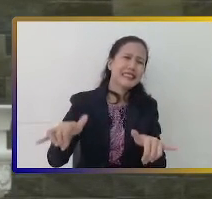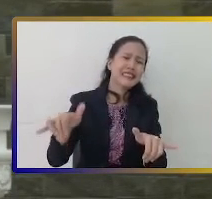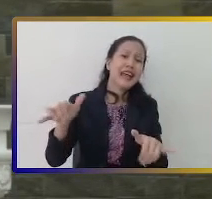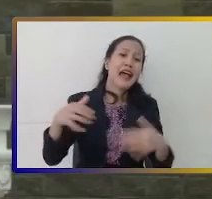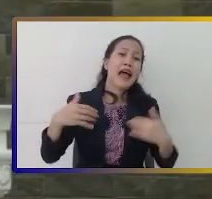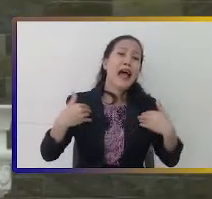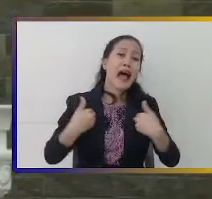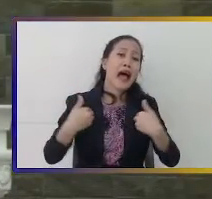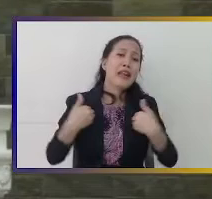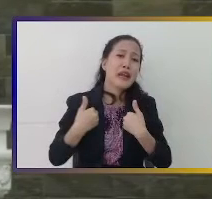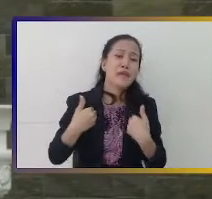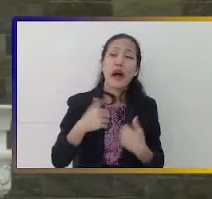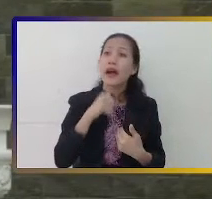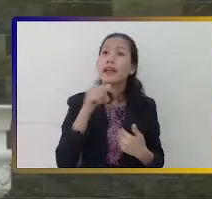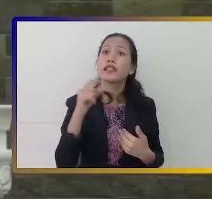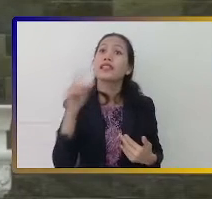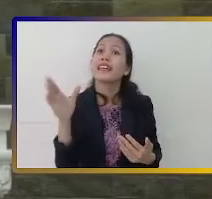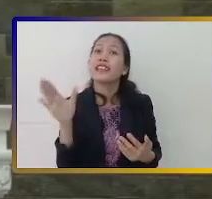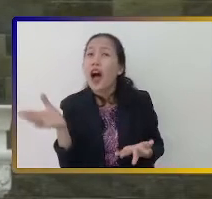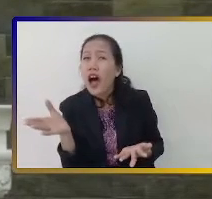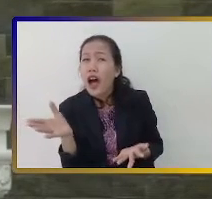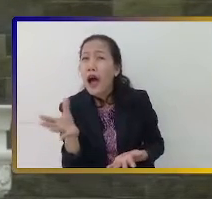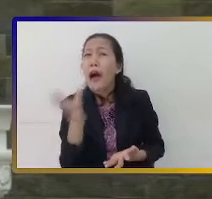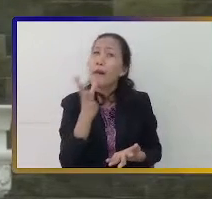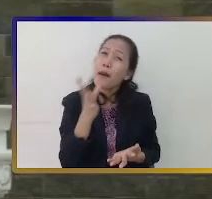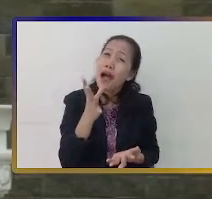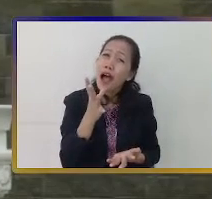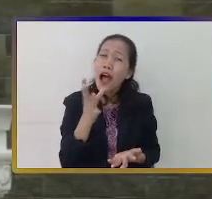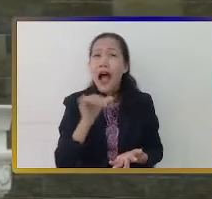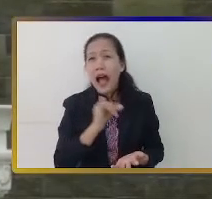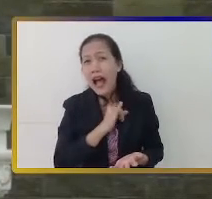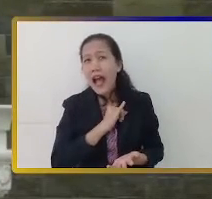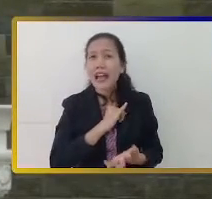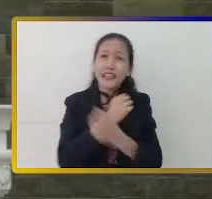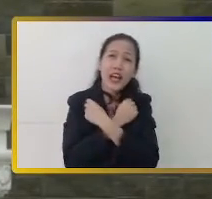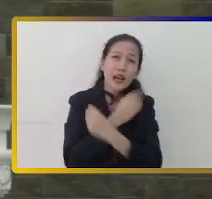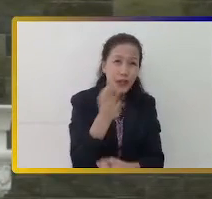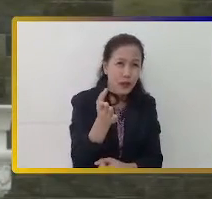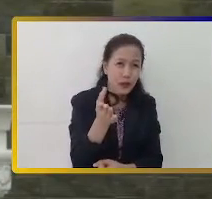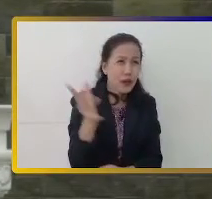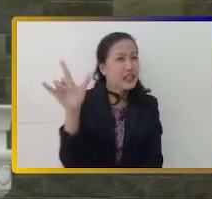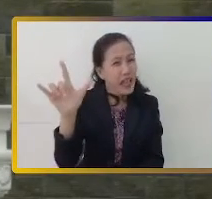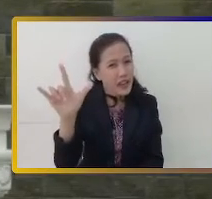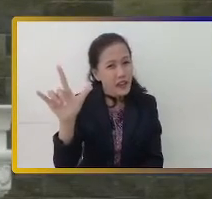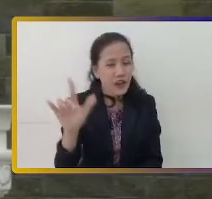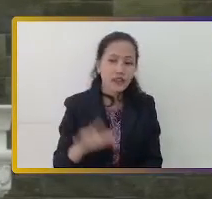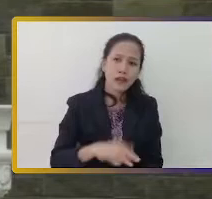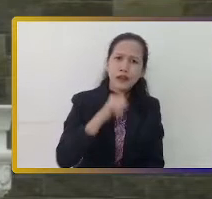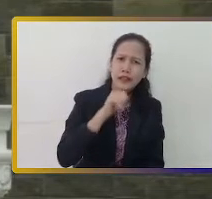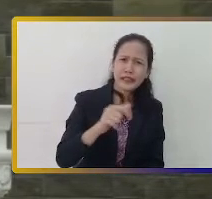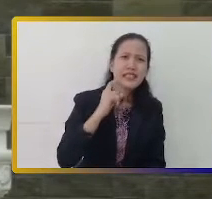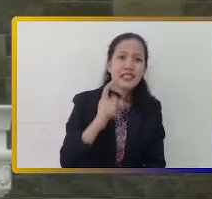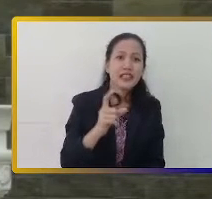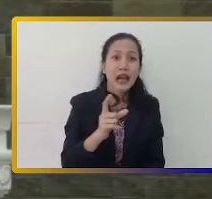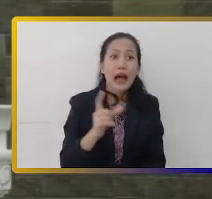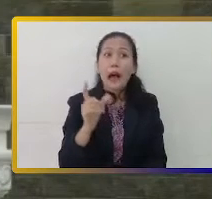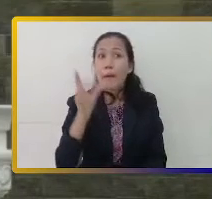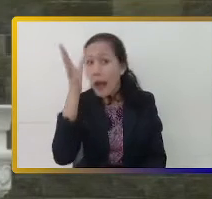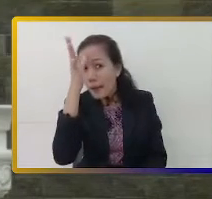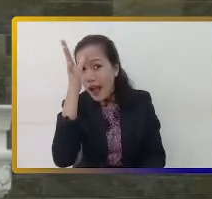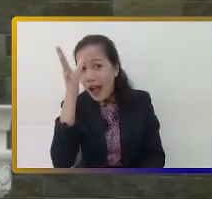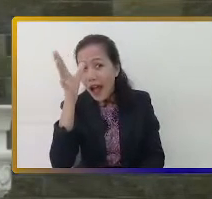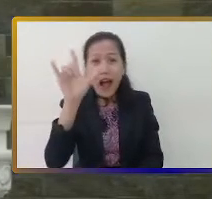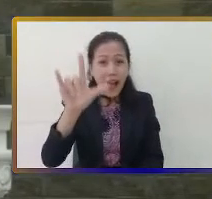na Mama, I love you. Hindi niya kayang sabihin sa'yo, Papa, I love you. But ang nakakalungkot